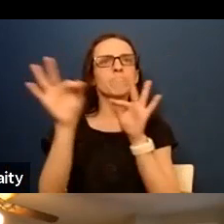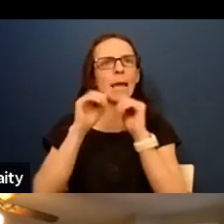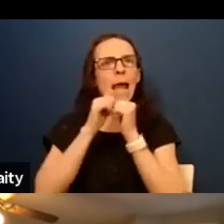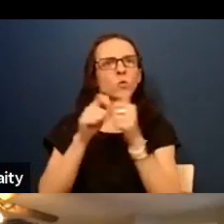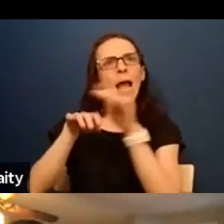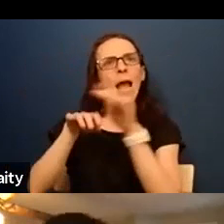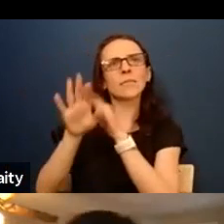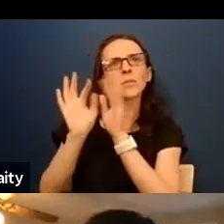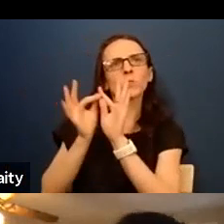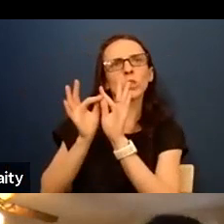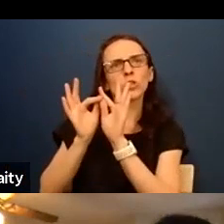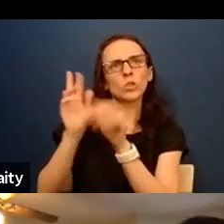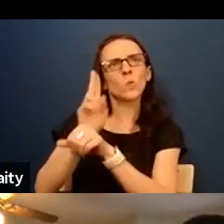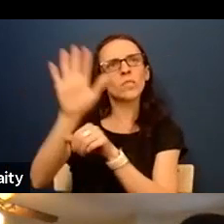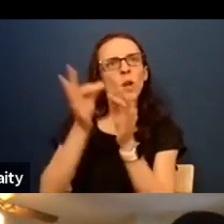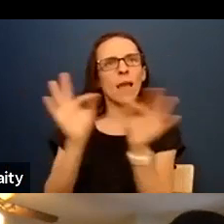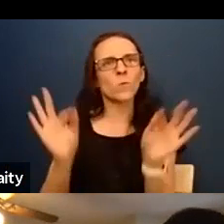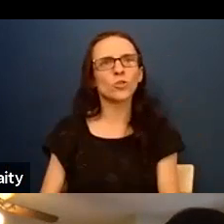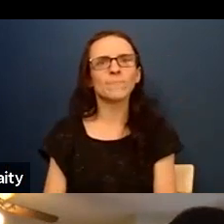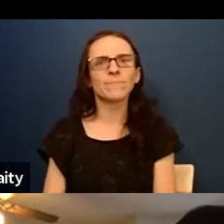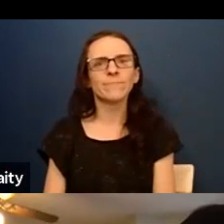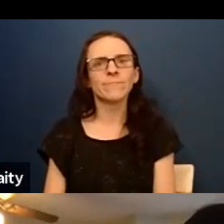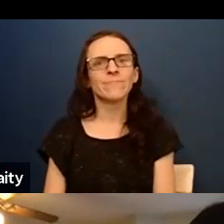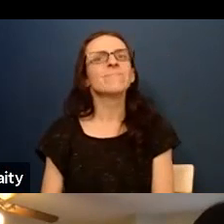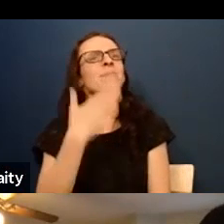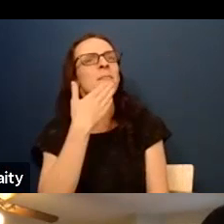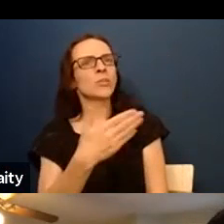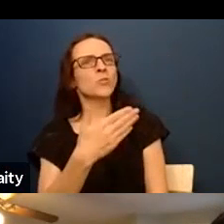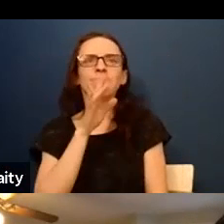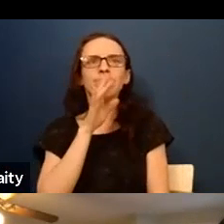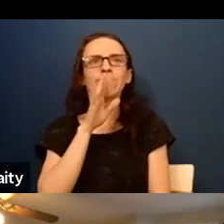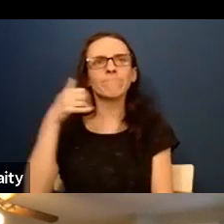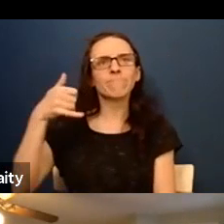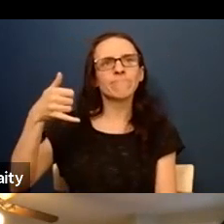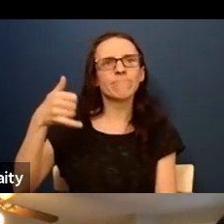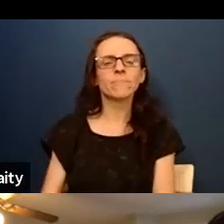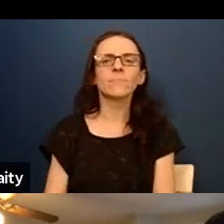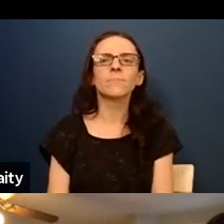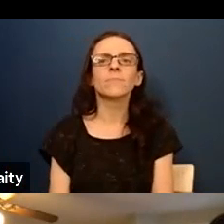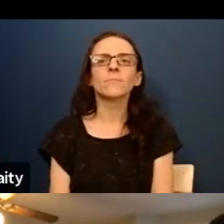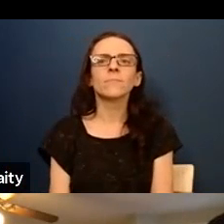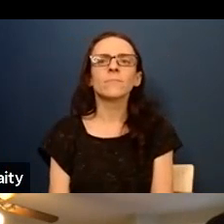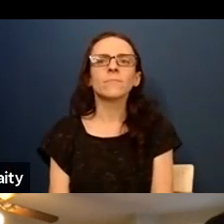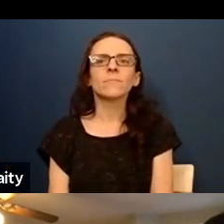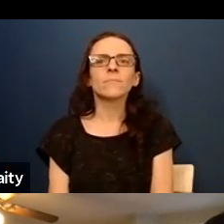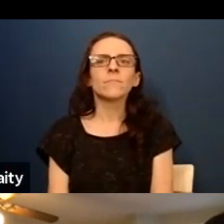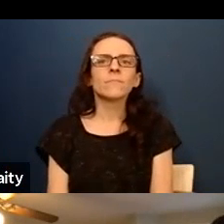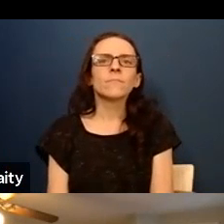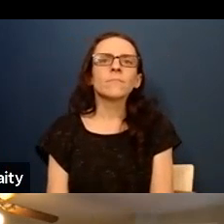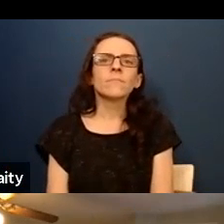instructions in Arabic. Thank you. مرحبا، أنا اسمي أحمد الربائي، أنا مترجم اللغة العربية لهذا